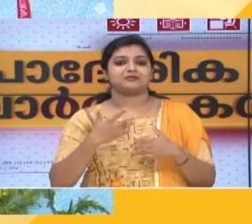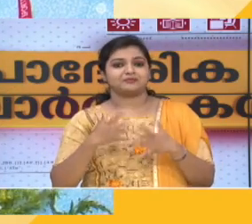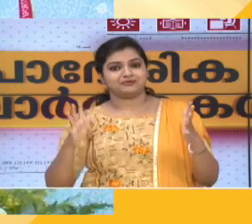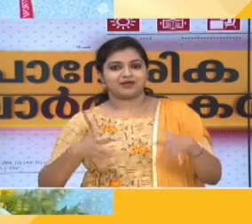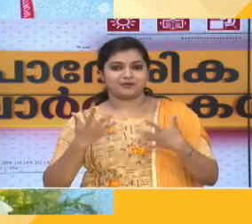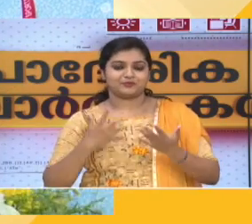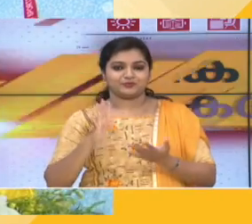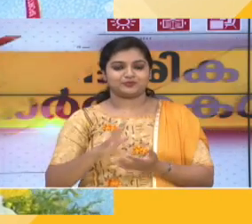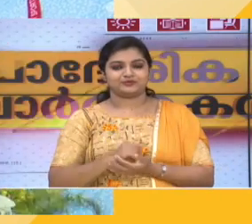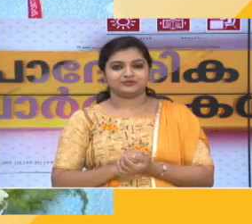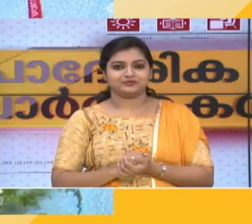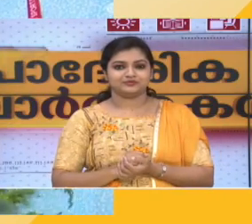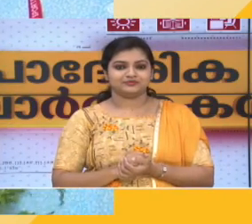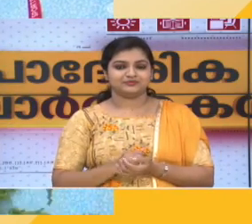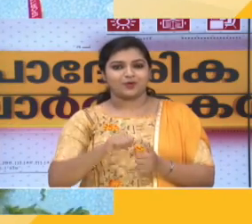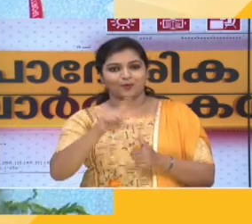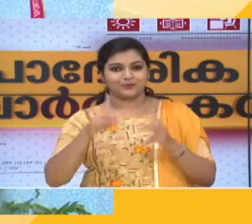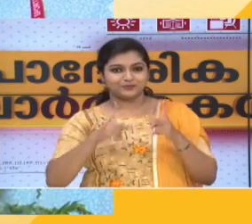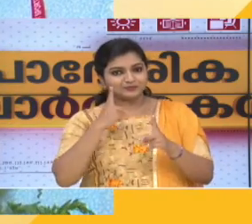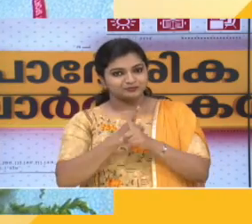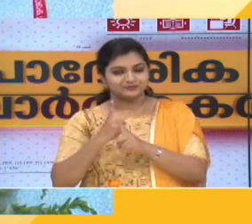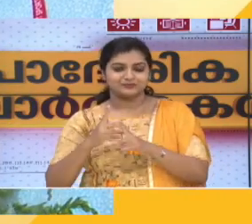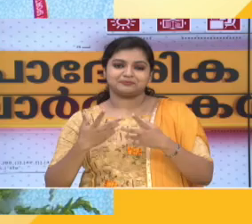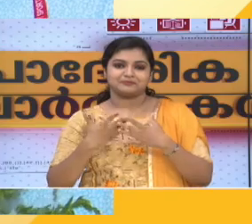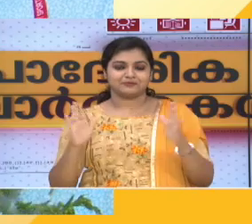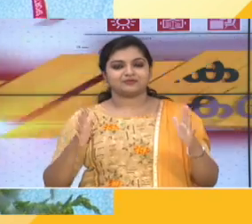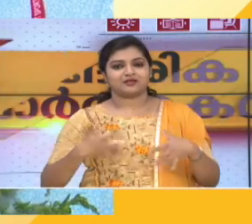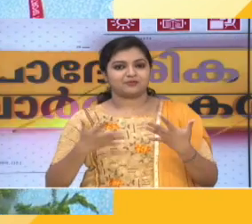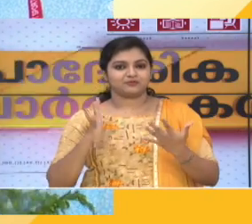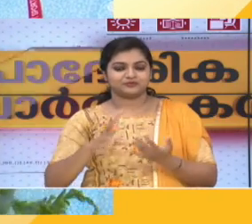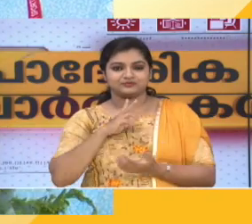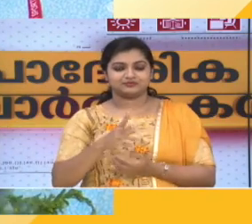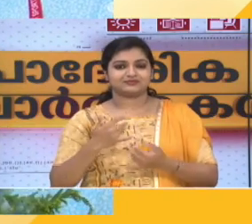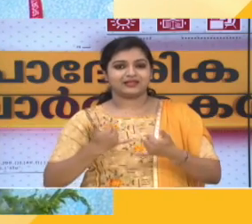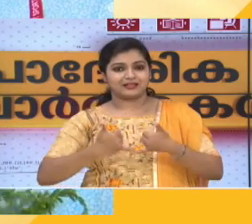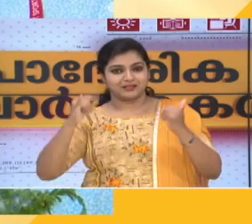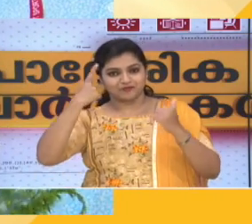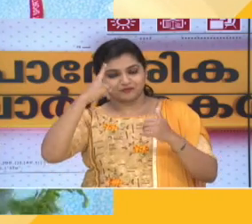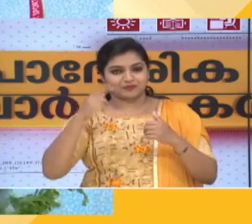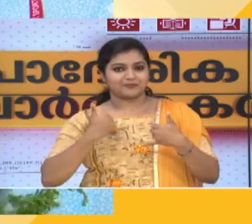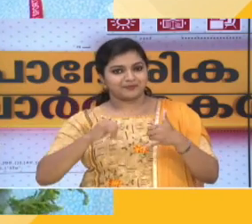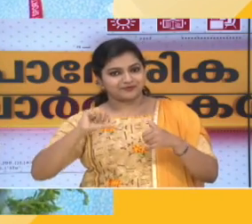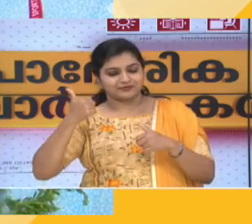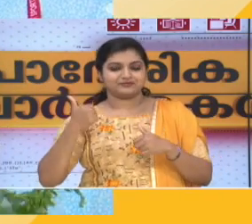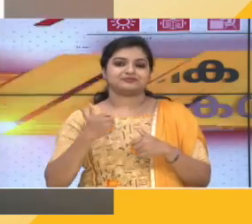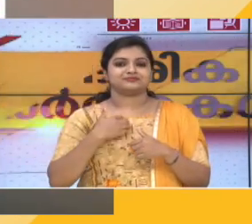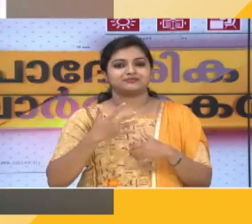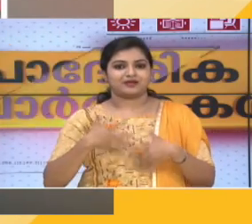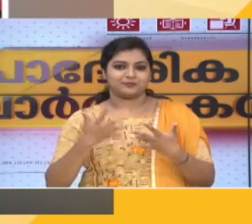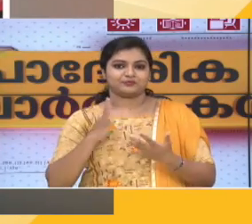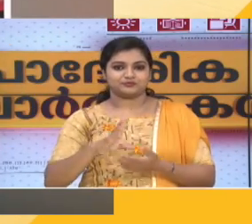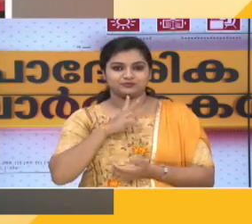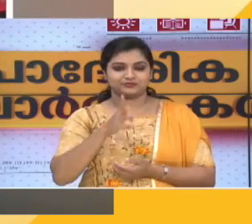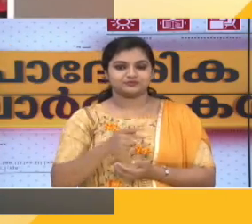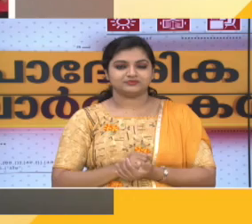ഭയങ്കര സന്തോഷം. അതുമാത്രമല്ല, എല്ലാവരെയും കാണുമ്പോഴും ഭയങ്കര സന്തോഷം. കേരളത്തിന് വേണ്ടിയിട്ട്, ഇന്ത്യക്ക് വേണ്ടി കളിക്കാൻ പറ്റിയതിൽ ഒരുപാട് സന്തോഷമുണ്ട്. ചെന്നൈയിൽ